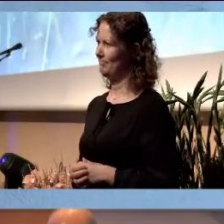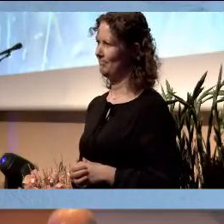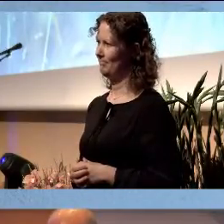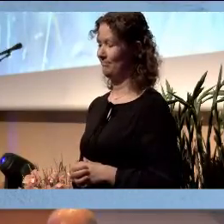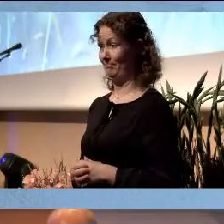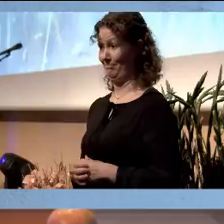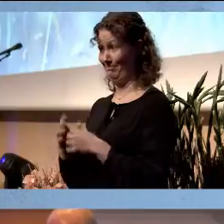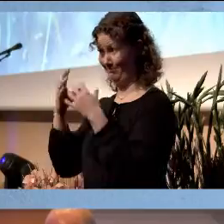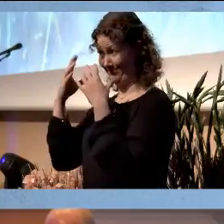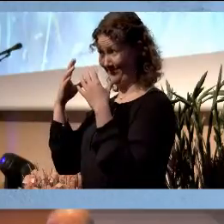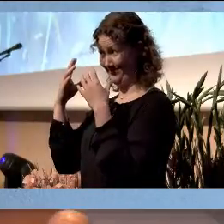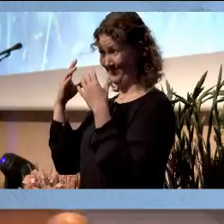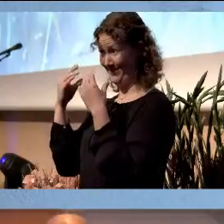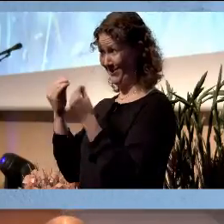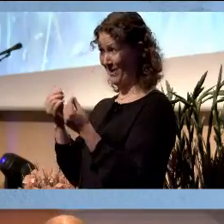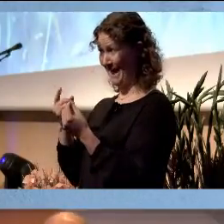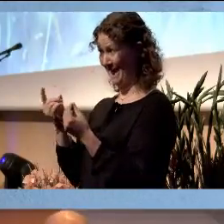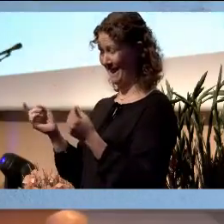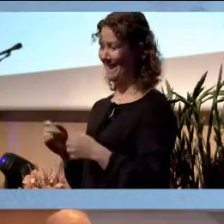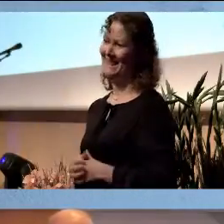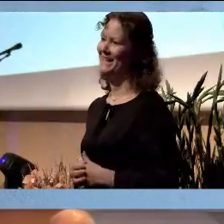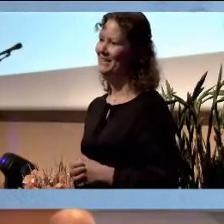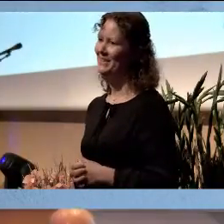Tog du han?